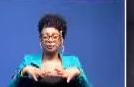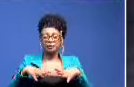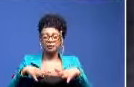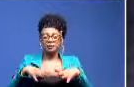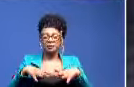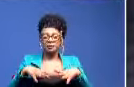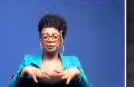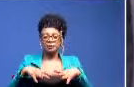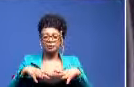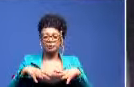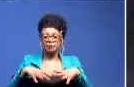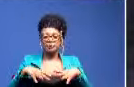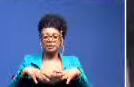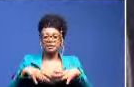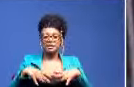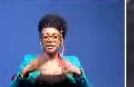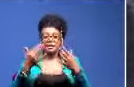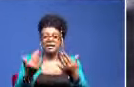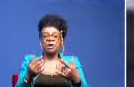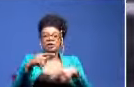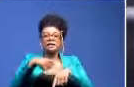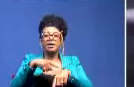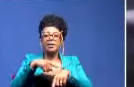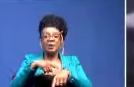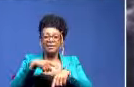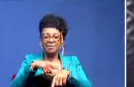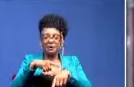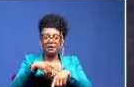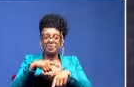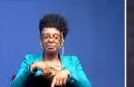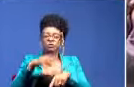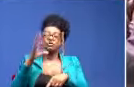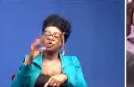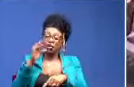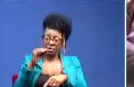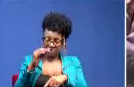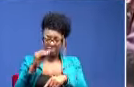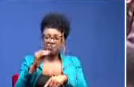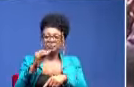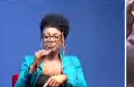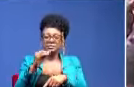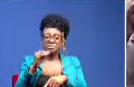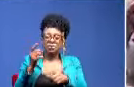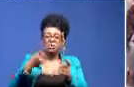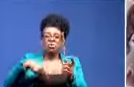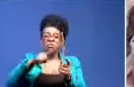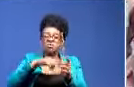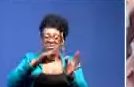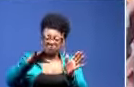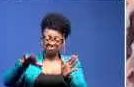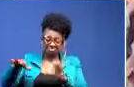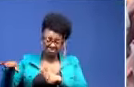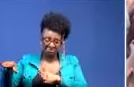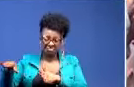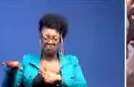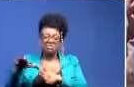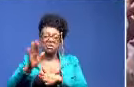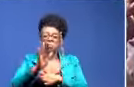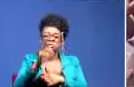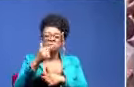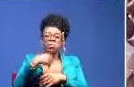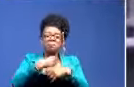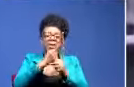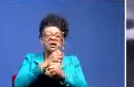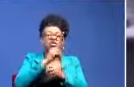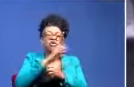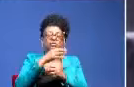Na imefika wakati wa kuongea. Tumeachana na umbwa, tunaenda kwa mwenyewe.